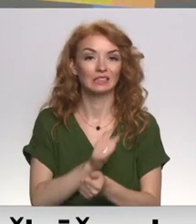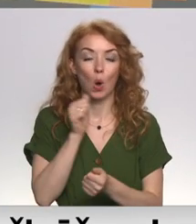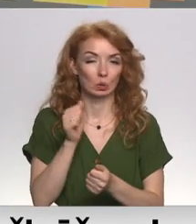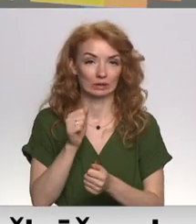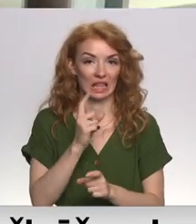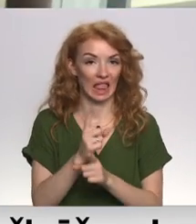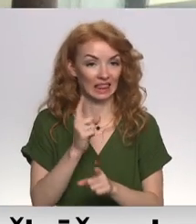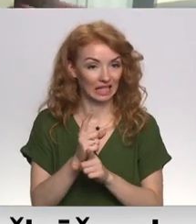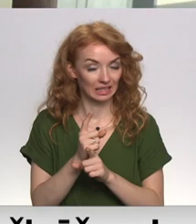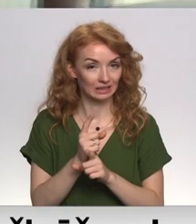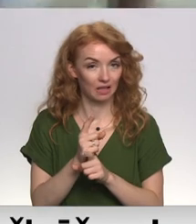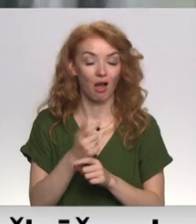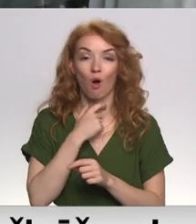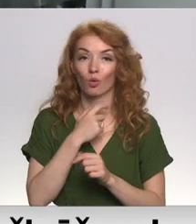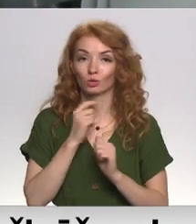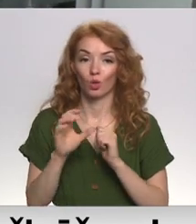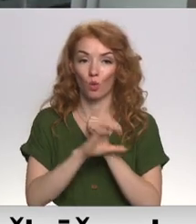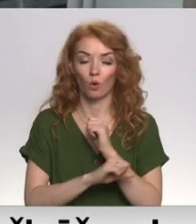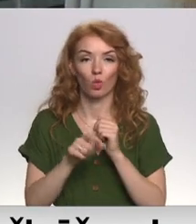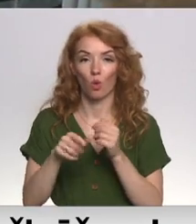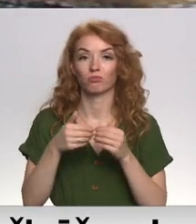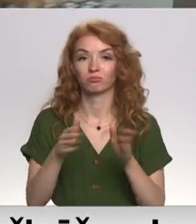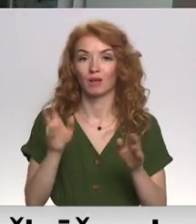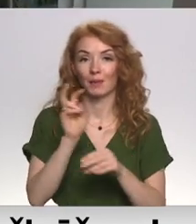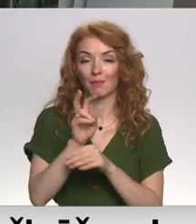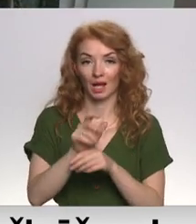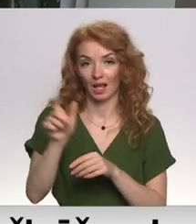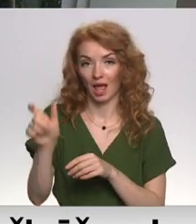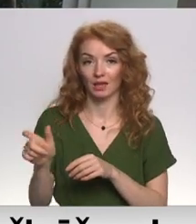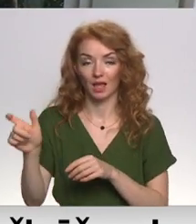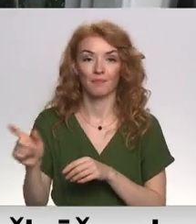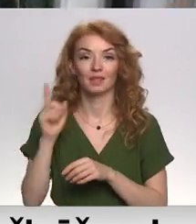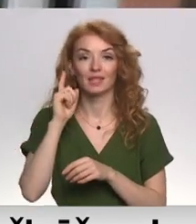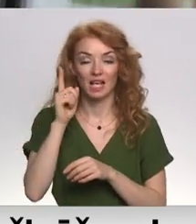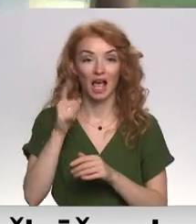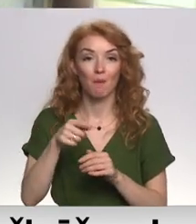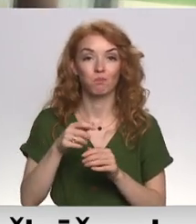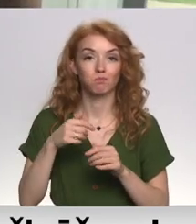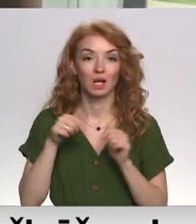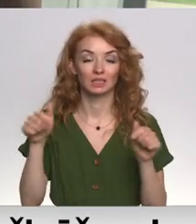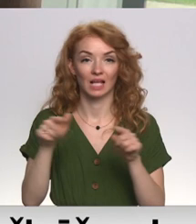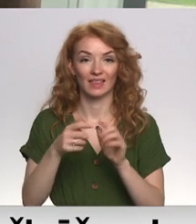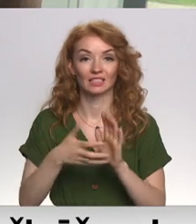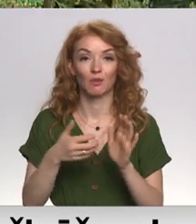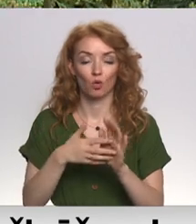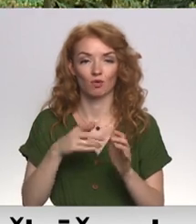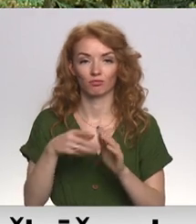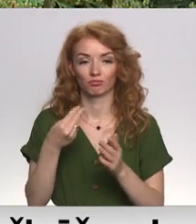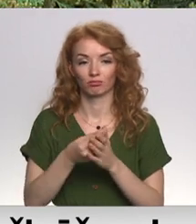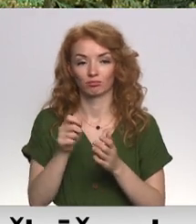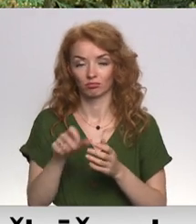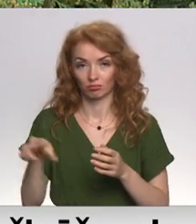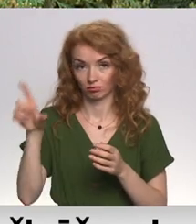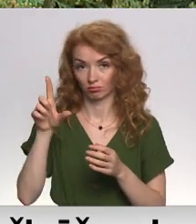nemaz nedrīkstot. Jau augustu nogalē to atveršot apmeklētājiem, vien baseina izmantošana būšot krietni dārgāka.